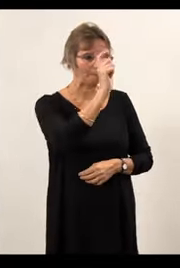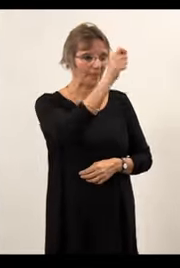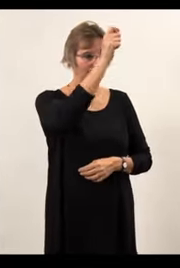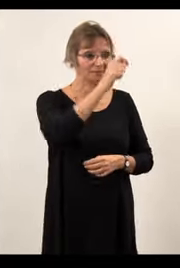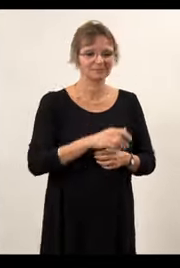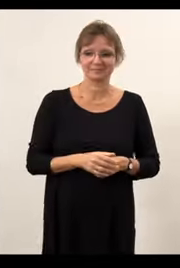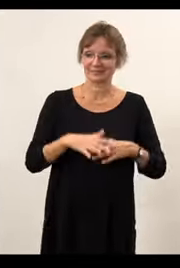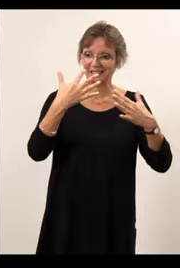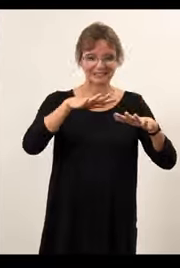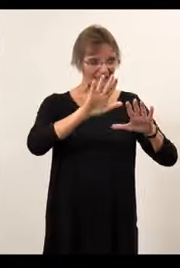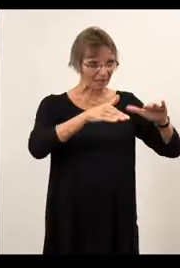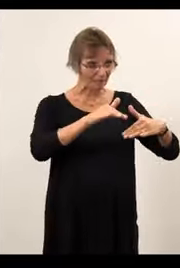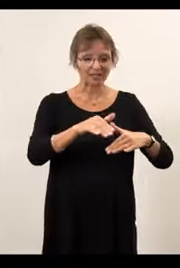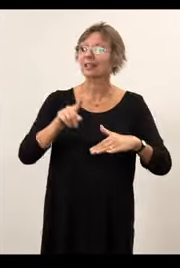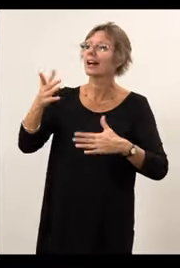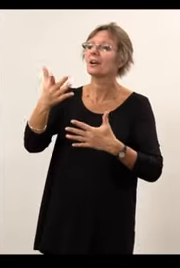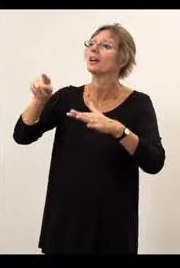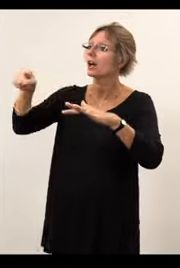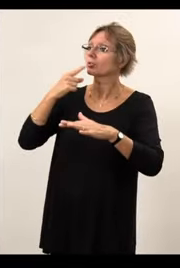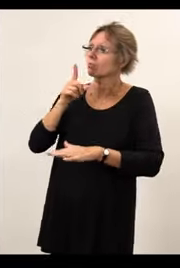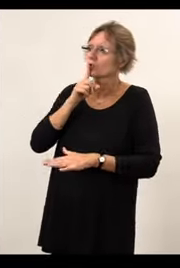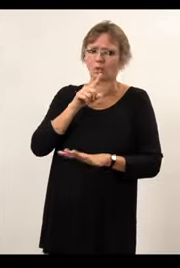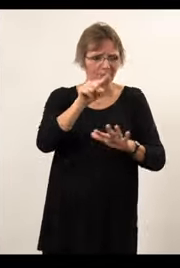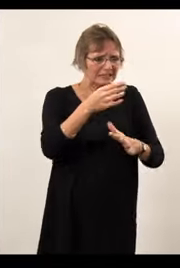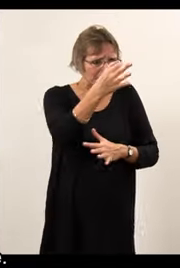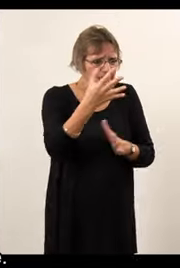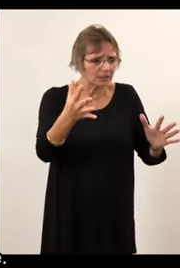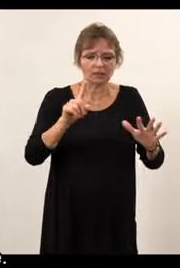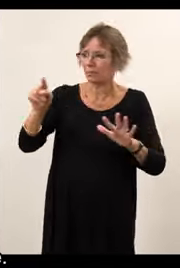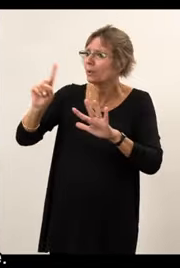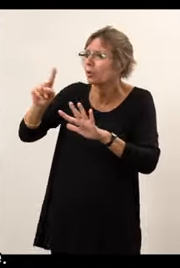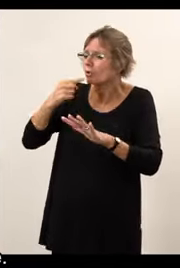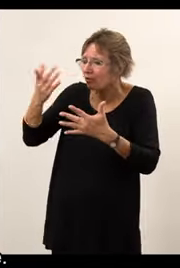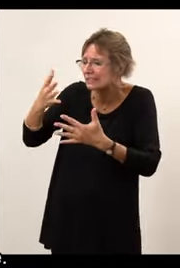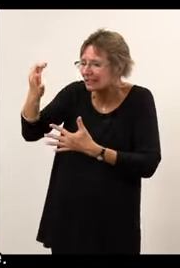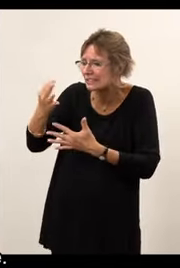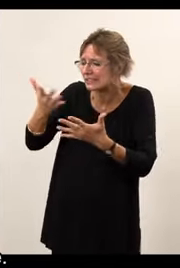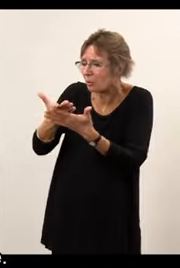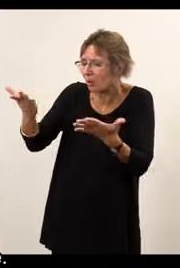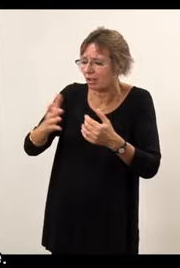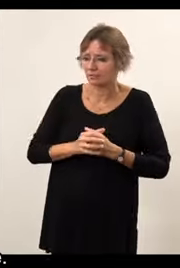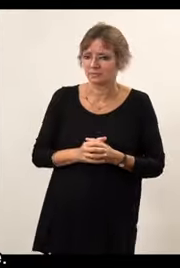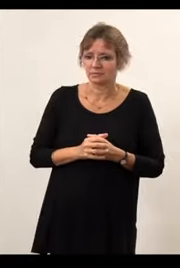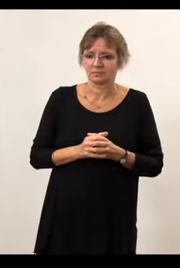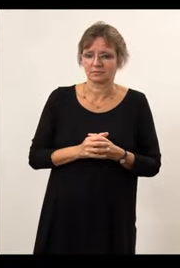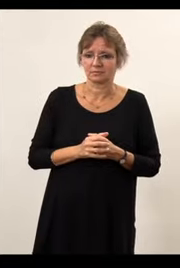Ping! Exaucé. Alors? Ah bah non, je te dis pas. Ah bah si. Mais sinon, il va pas se réaliser. Mais non, mais faut pas être superstitieux, c'est que du